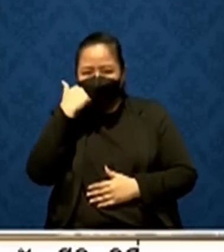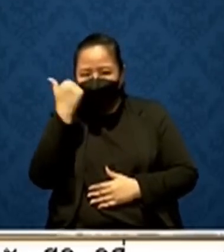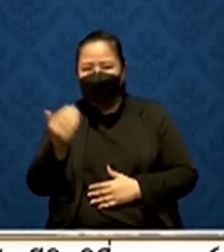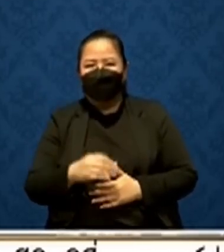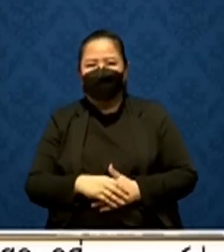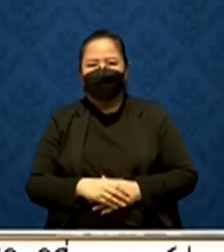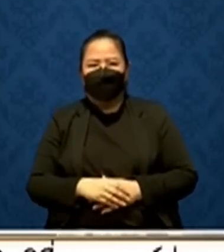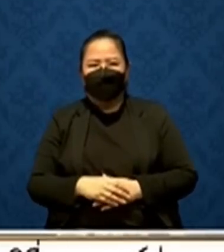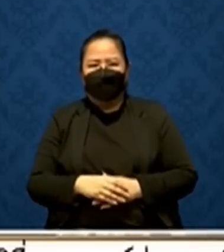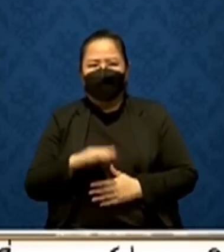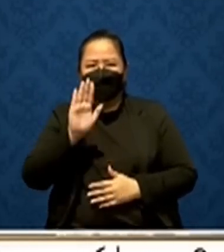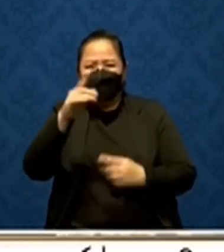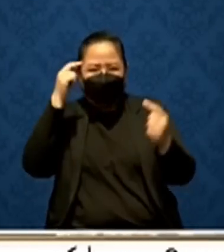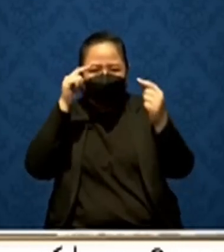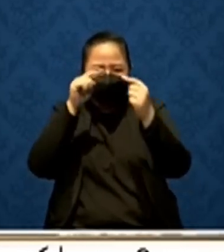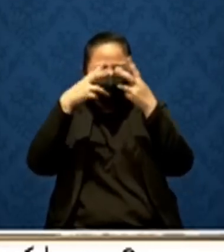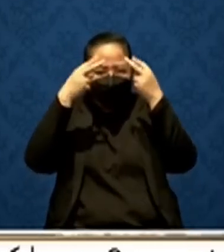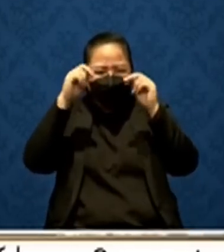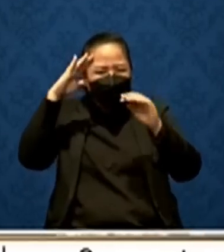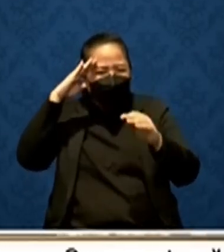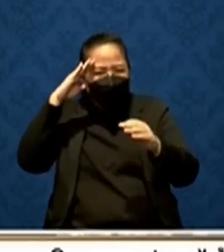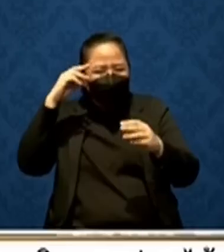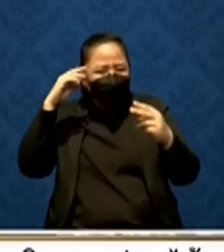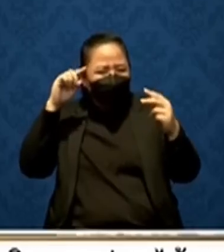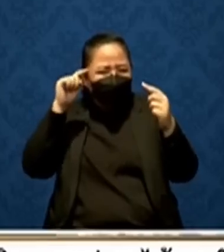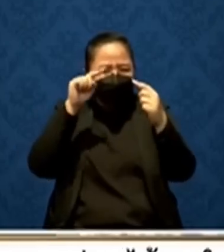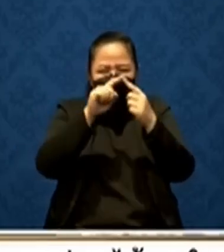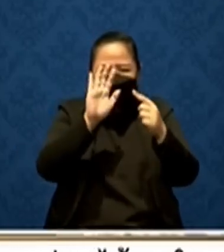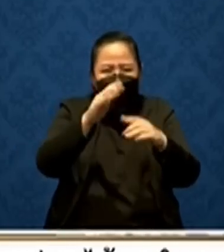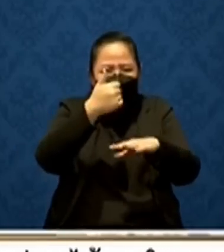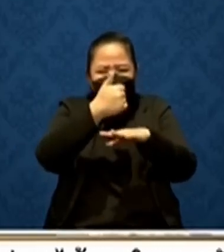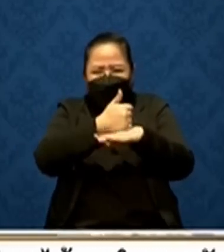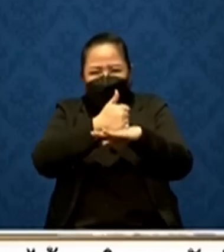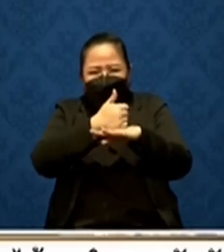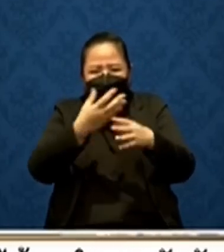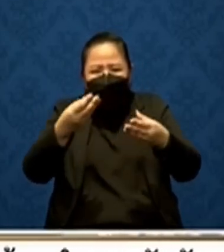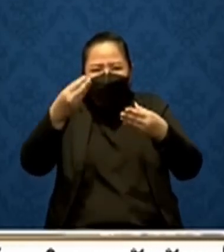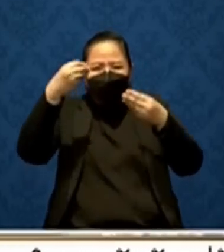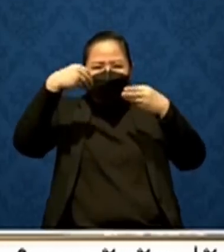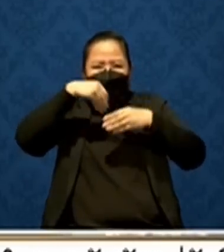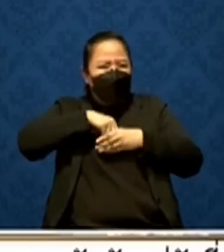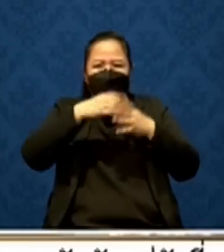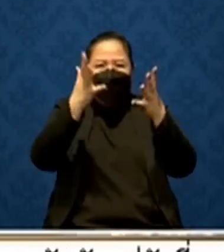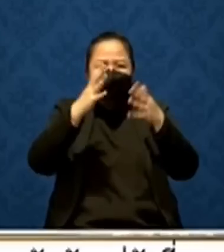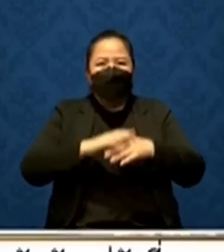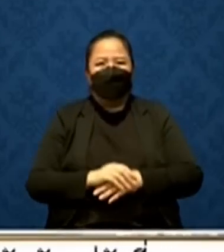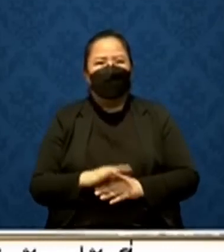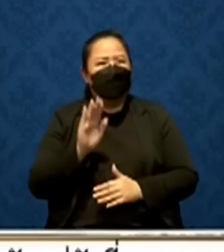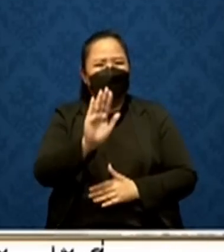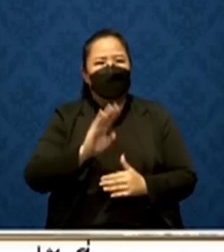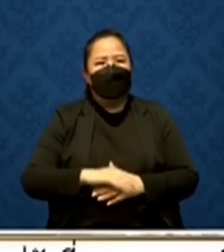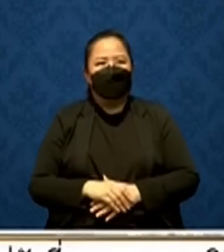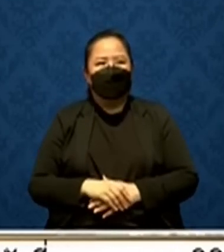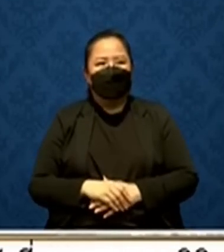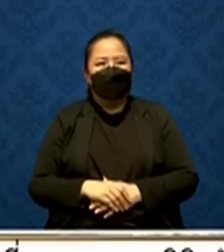มีการขาดวิสัยทัศน์การไร้ภาวะผู้นำของพลเอกประยุทธ์จันทร์โอชาก็